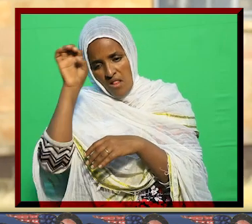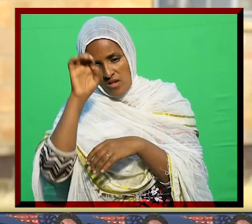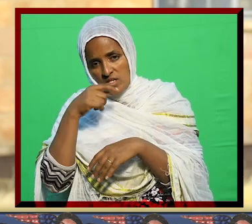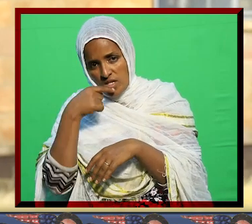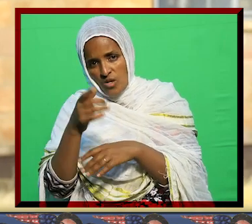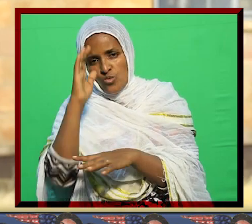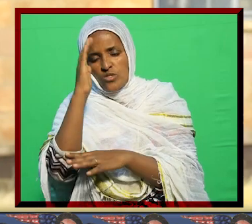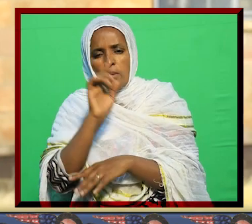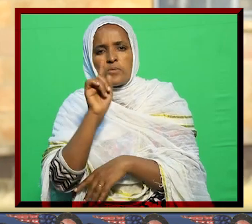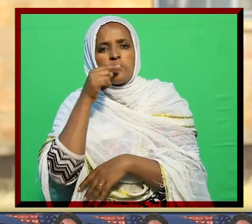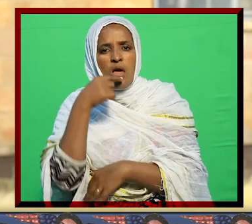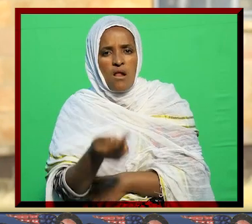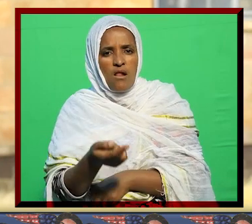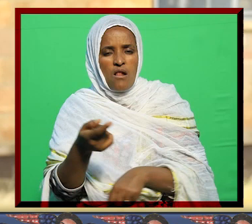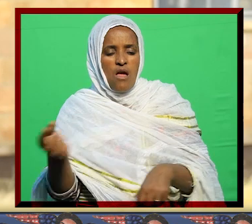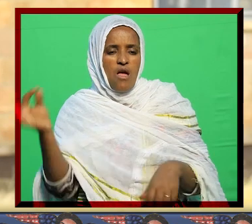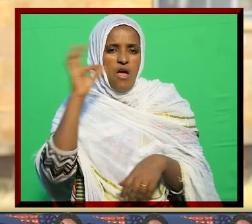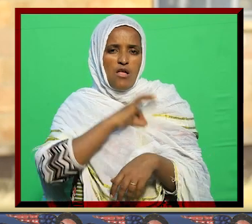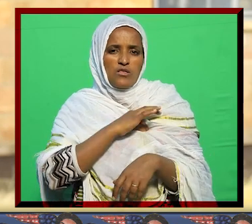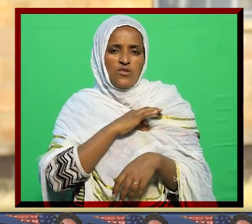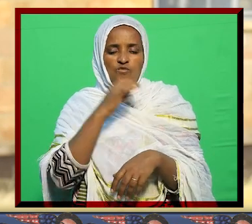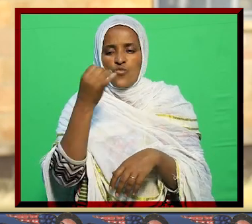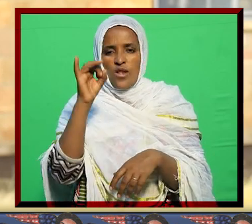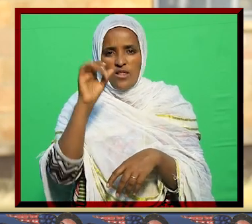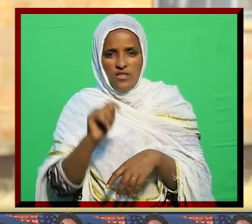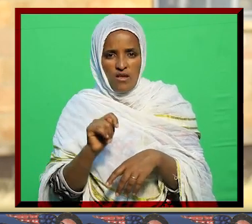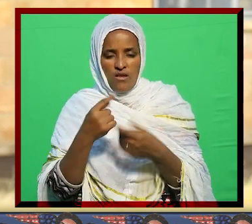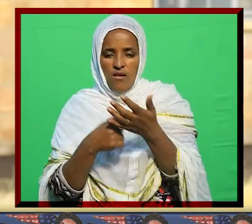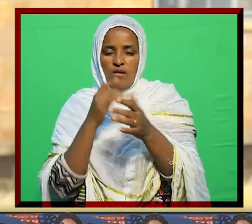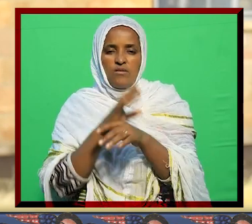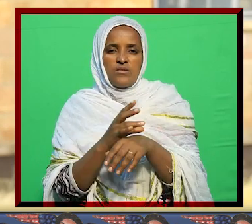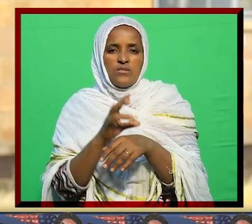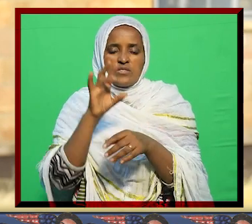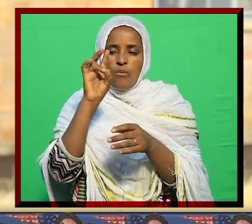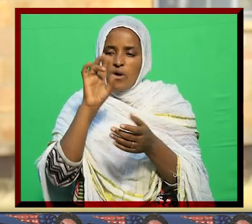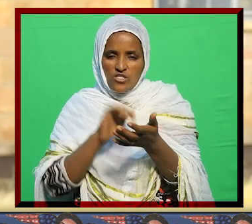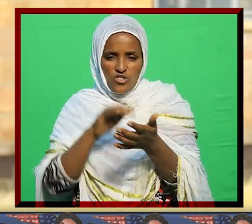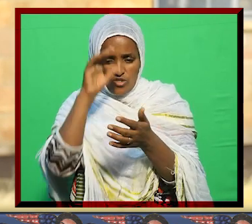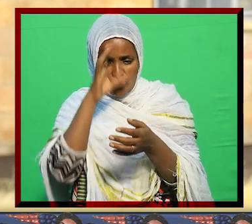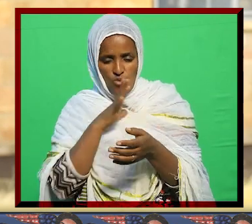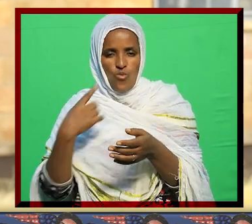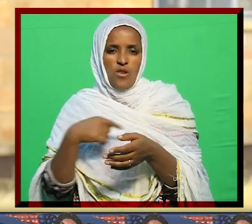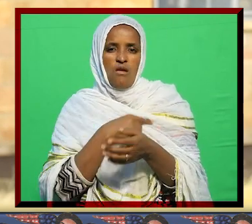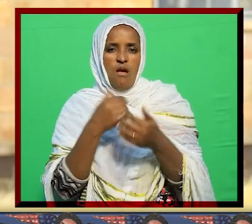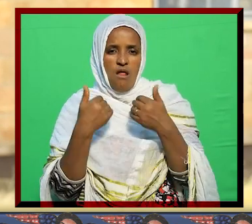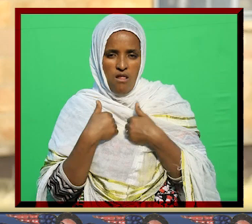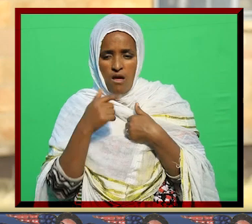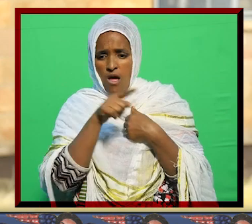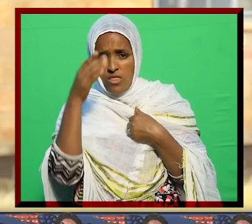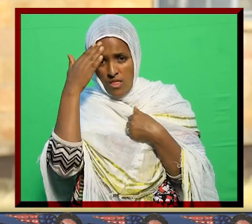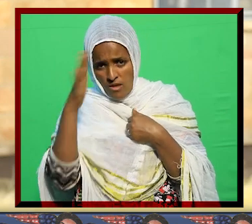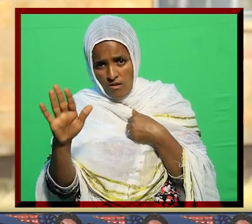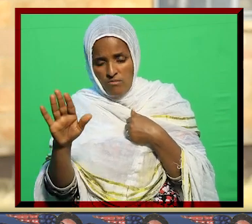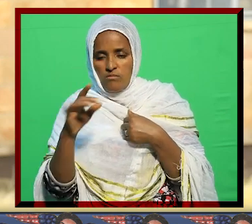ኤልያስን የተናገረው እግዚአብሔር ምን አለ ይላል አትረፍኩ ለተሰባተ ሜተብሴ ነው 7000 ሰው ለኔ ያለኝ አንተ